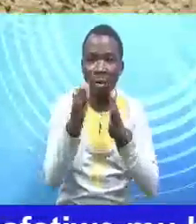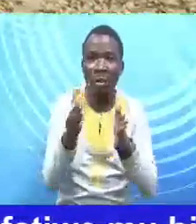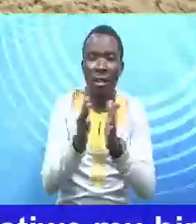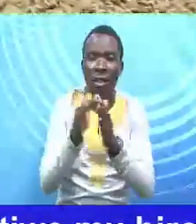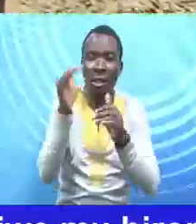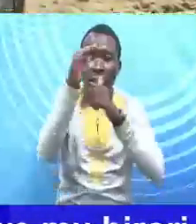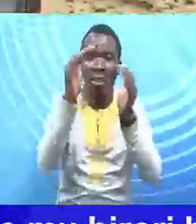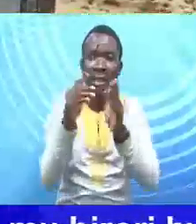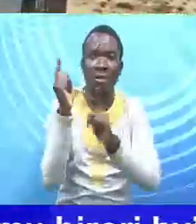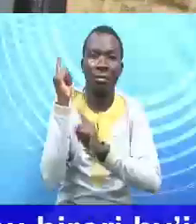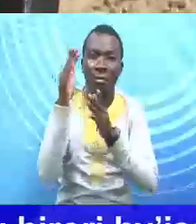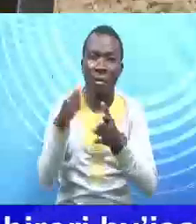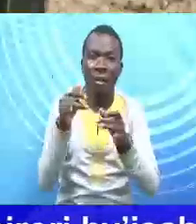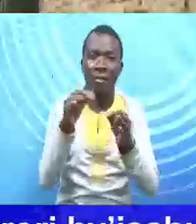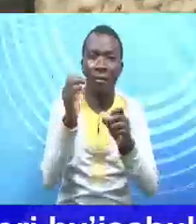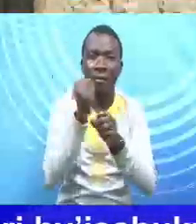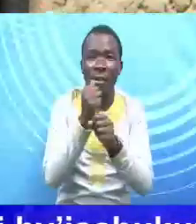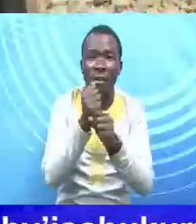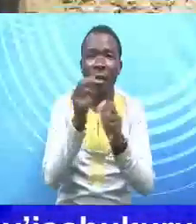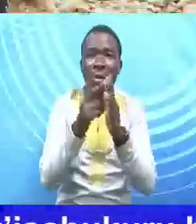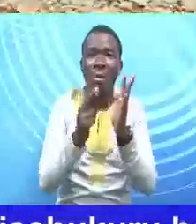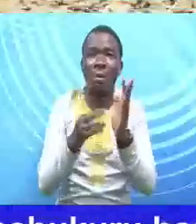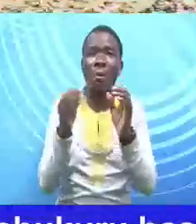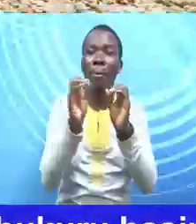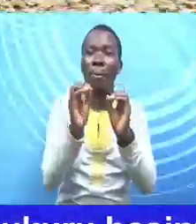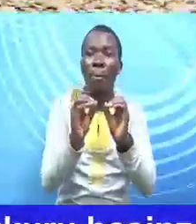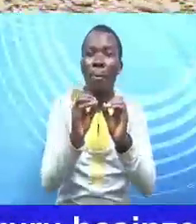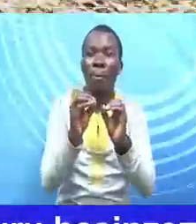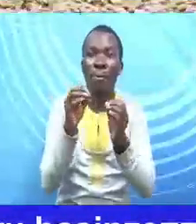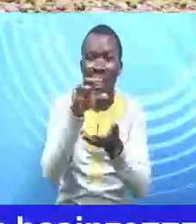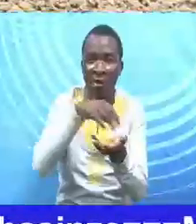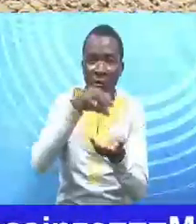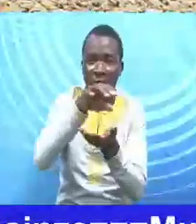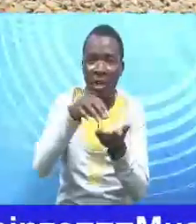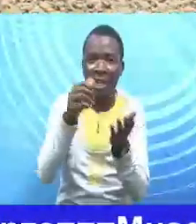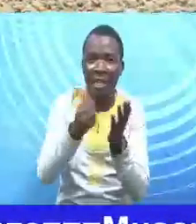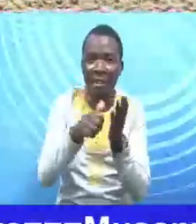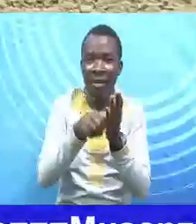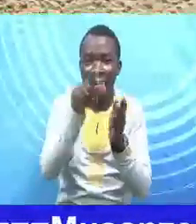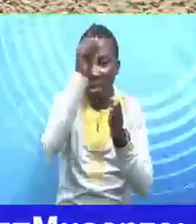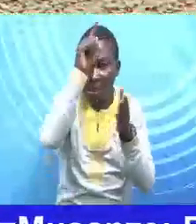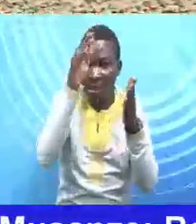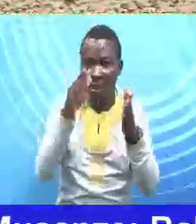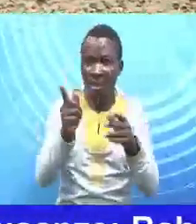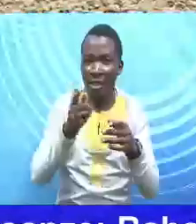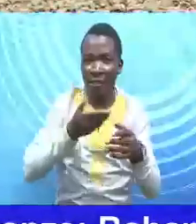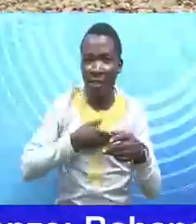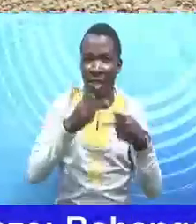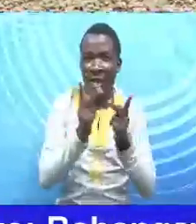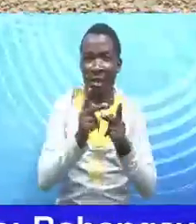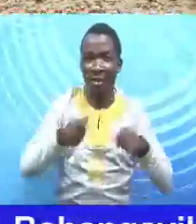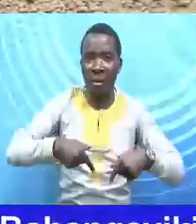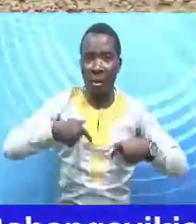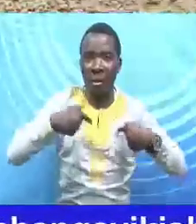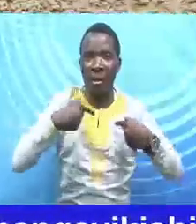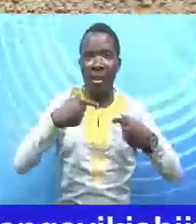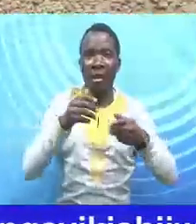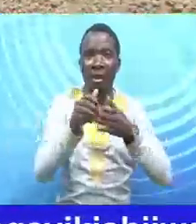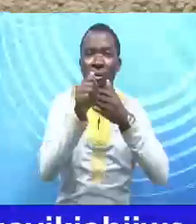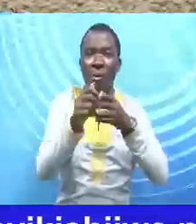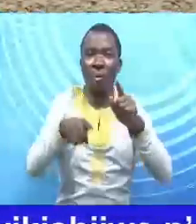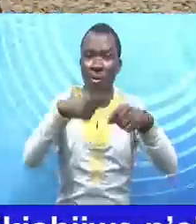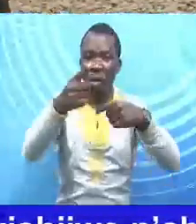bitarakorewe raporo bigakuyobera. Ikibazo cy'abaturage badafite aho baba ndetse n'ubuyobozi bugakomeza kubirenzaho utwatsi ntago